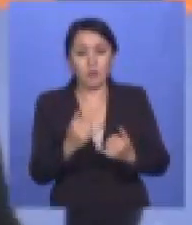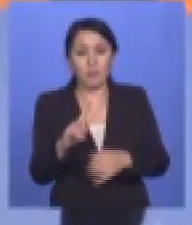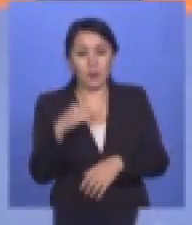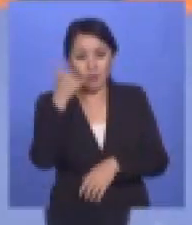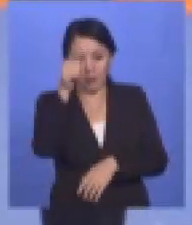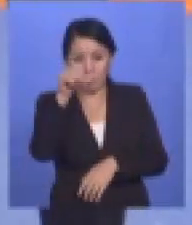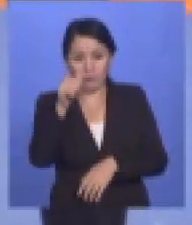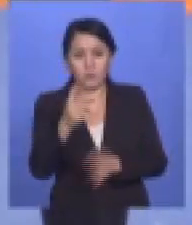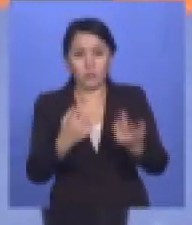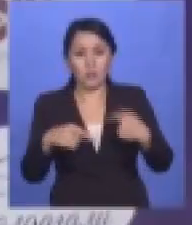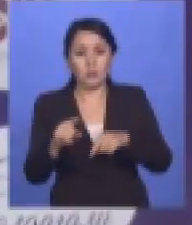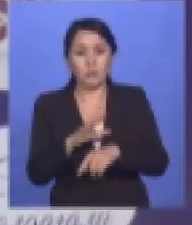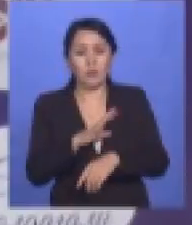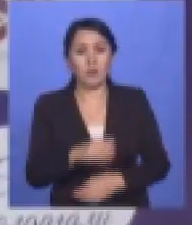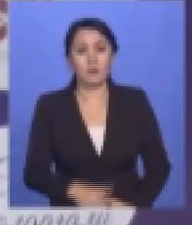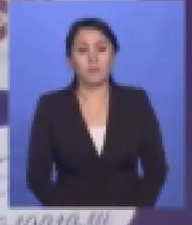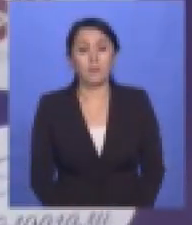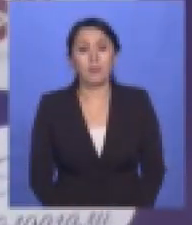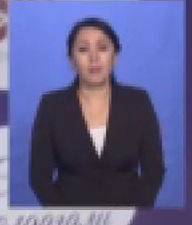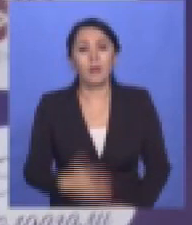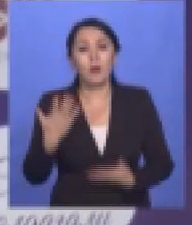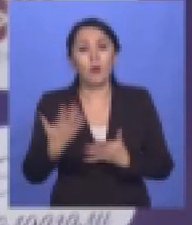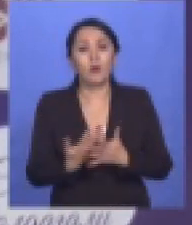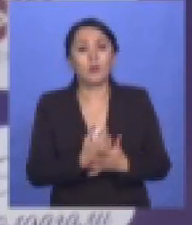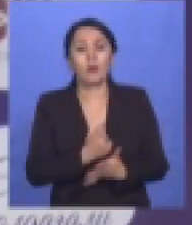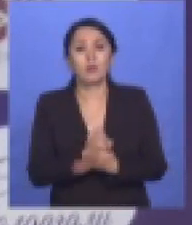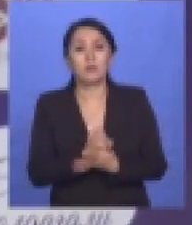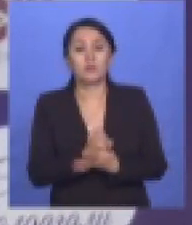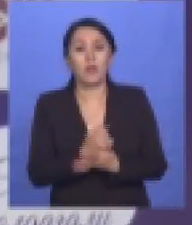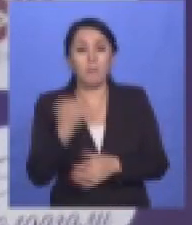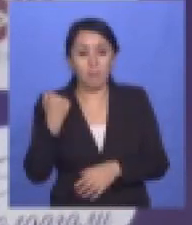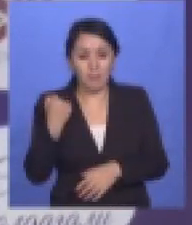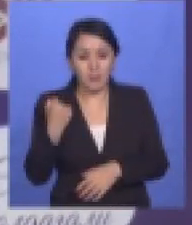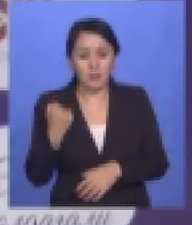рет ұйымдастырылып отыр. Ұтқан палуандар жаңағыдай арнайы